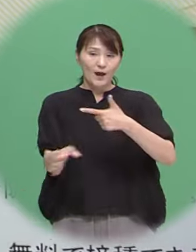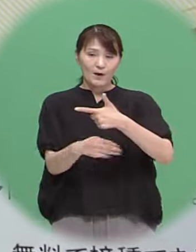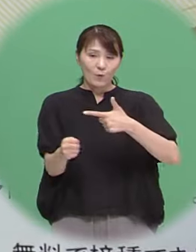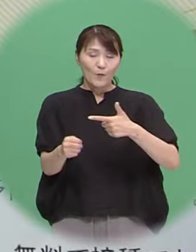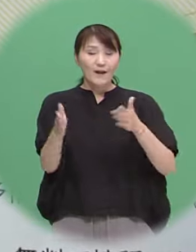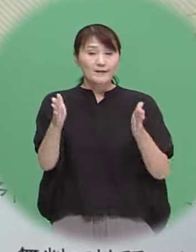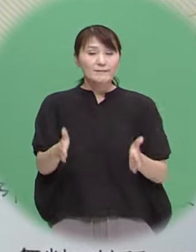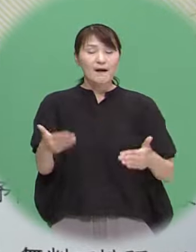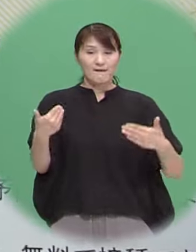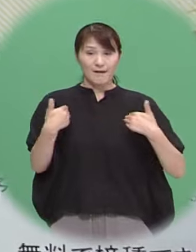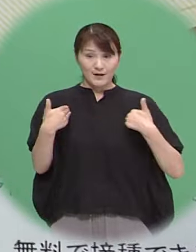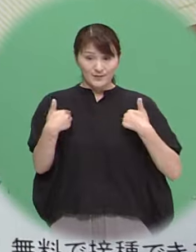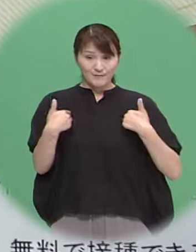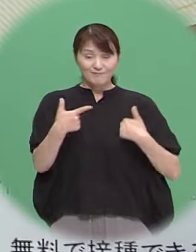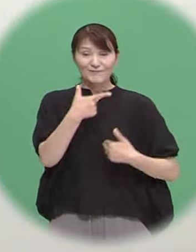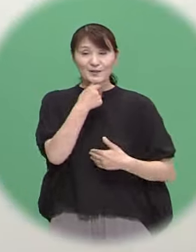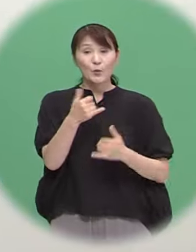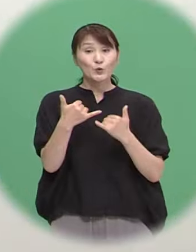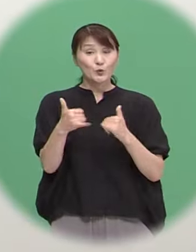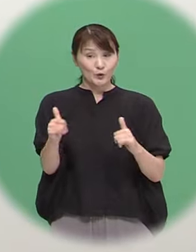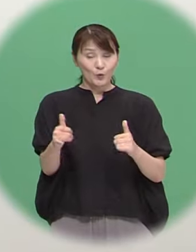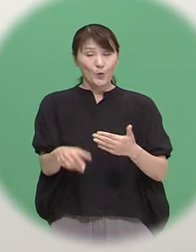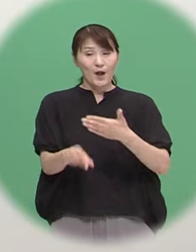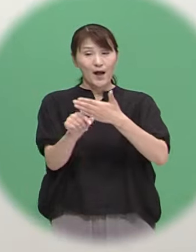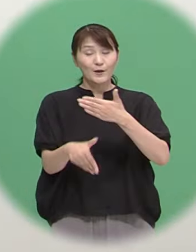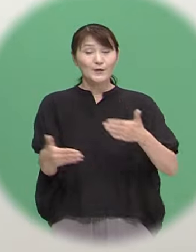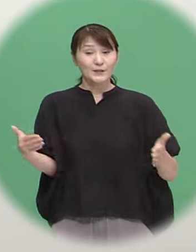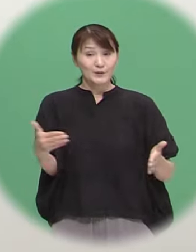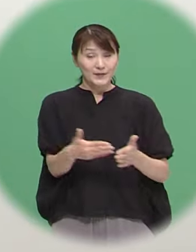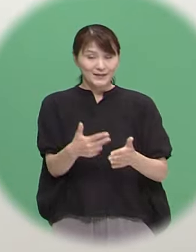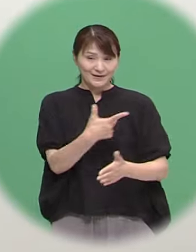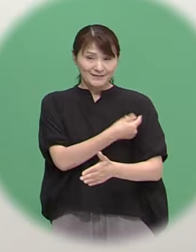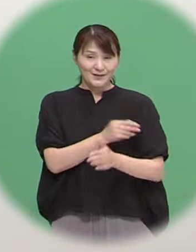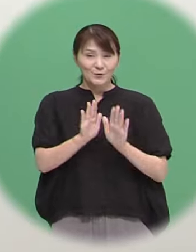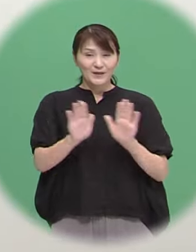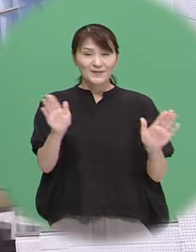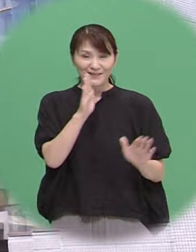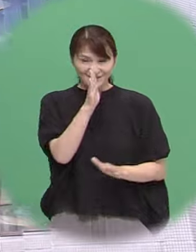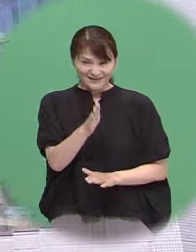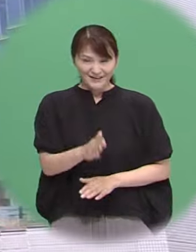。接種をご希望の方は9月までに接種を開始しましょう。